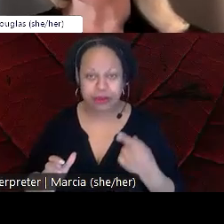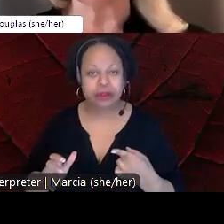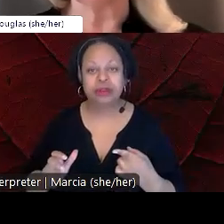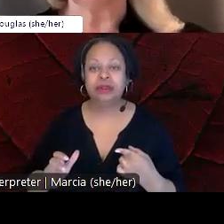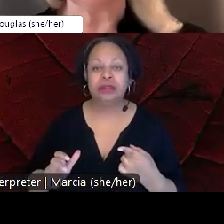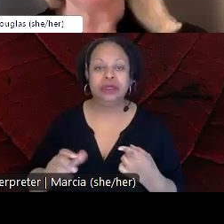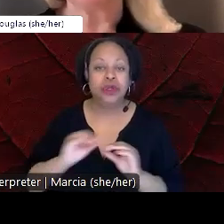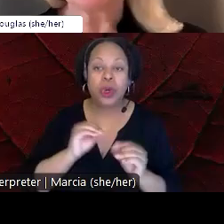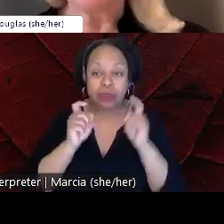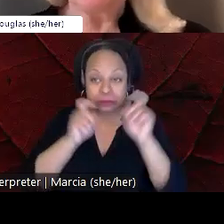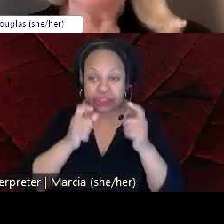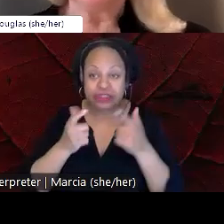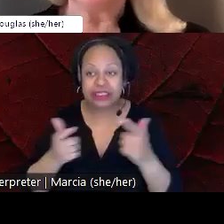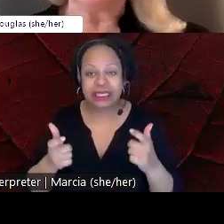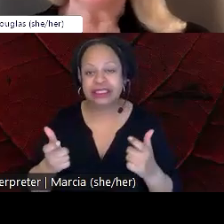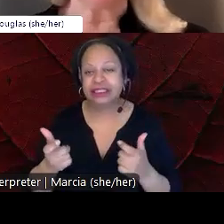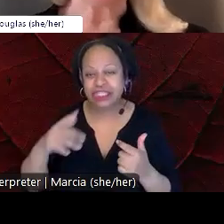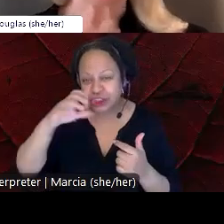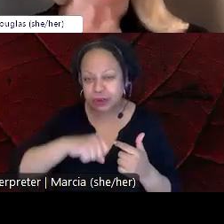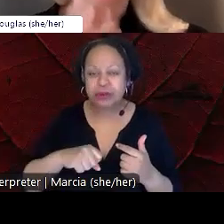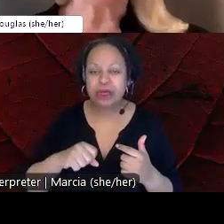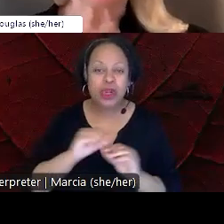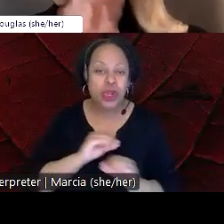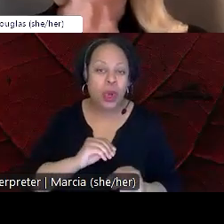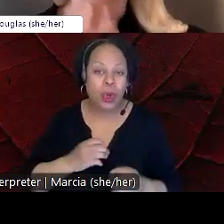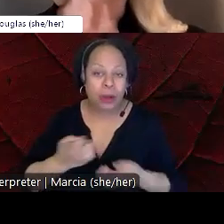l'étape enfance de la vie.